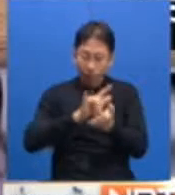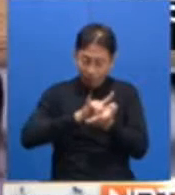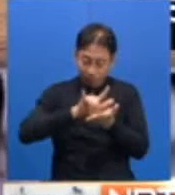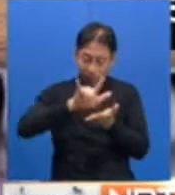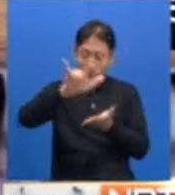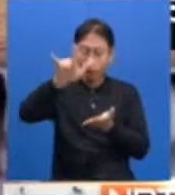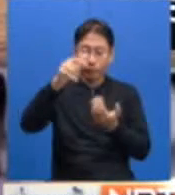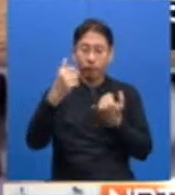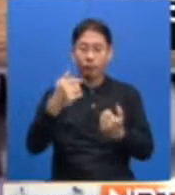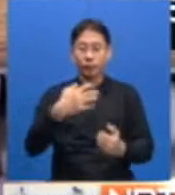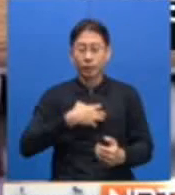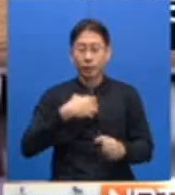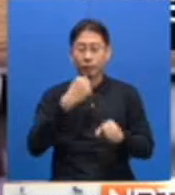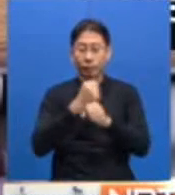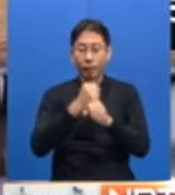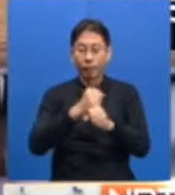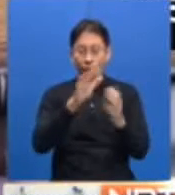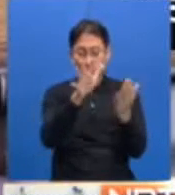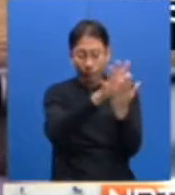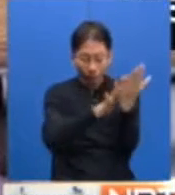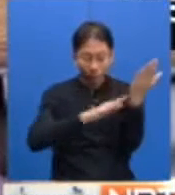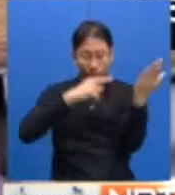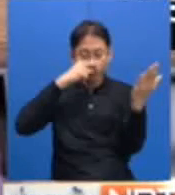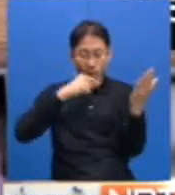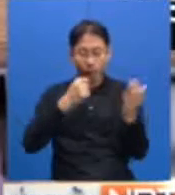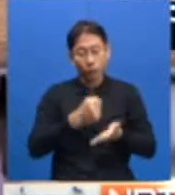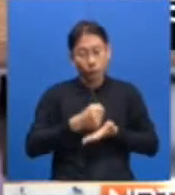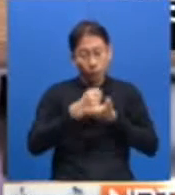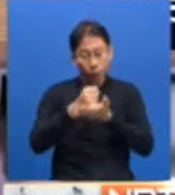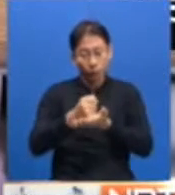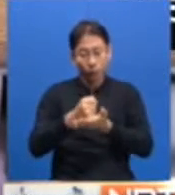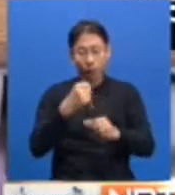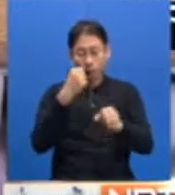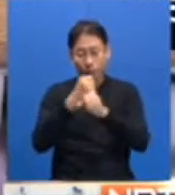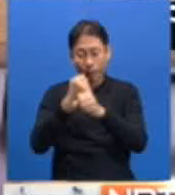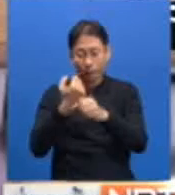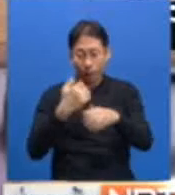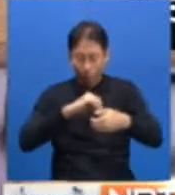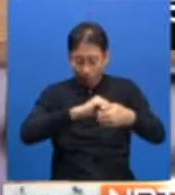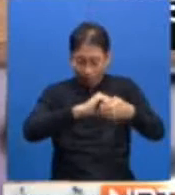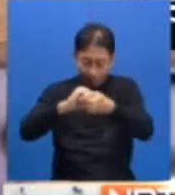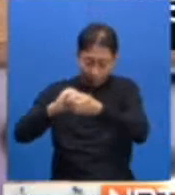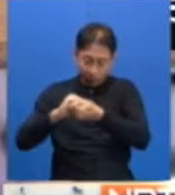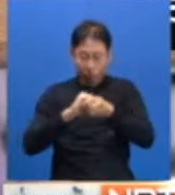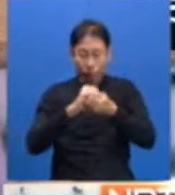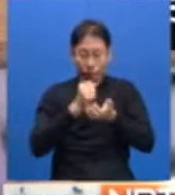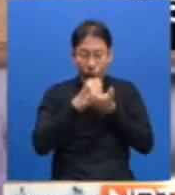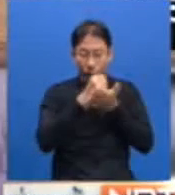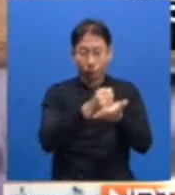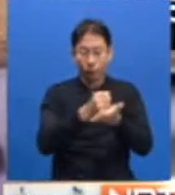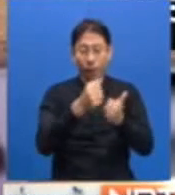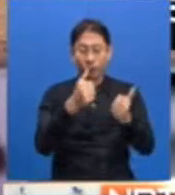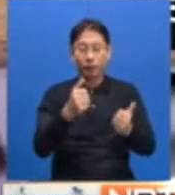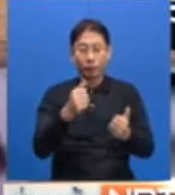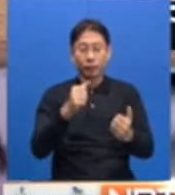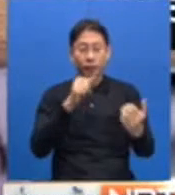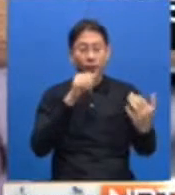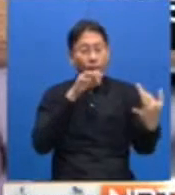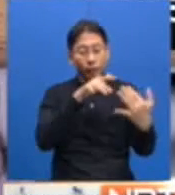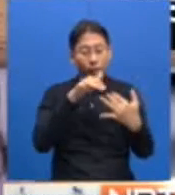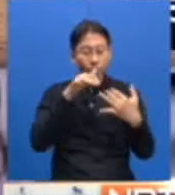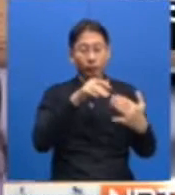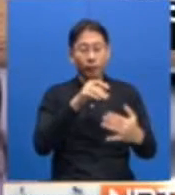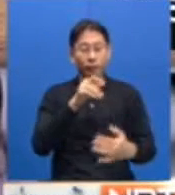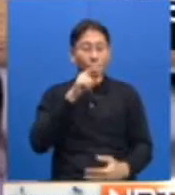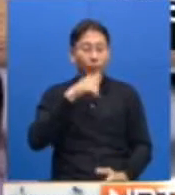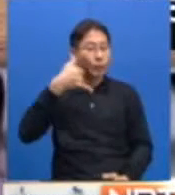ศหรือว่าทำงานในประเทศไทยก็จะช่วยเหลือติดต่อแล้วก็ประสานหันให้โดยสามารถติดต่อสอบถามข้อมูลได้ที่หม